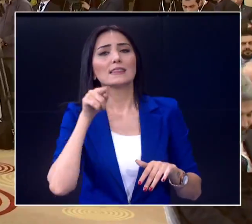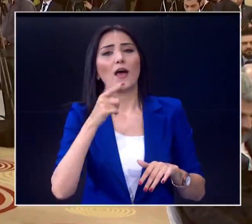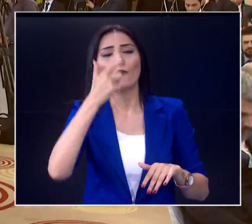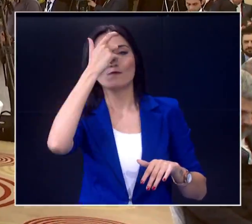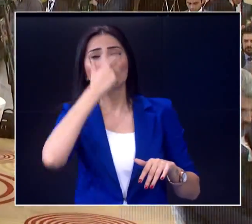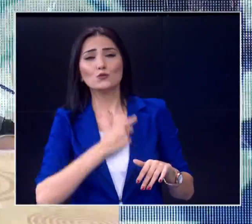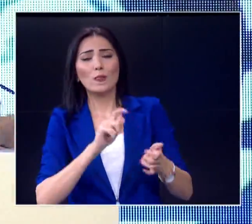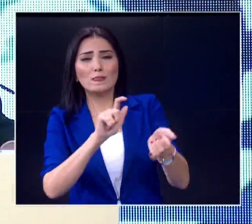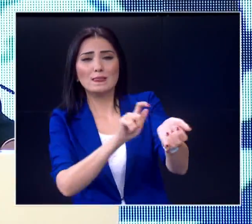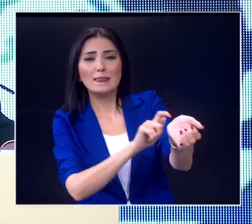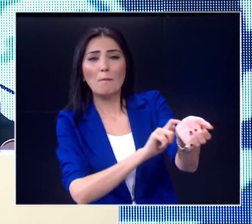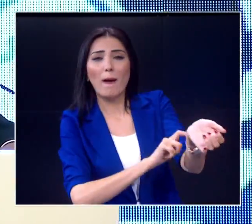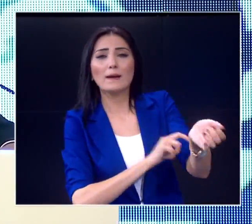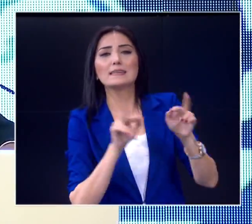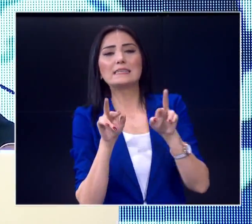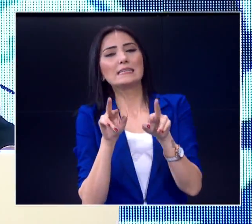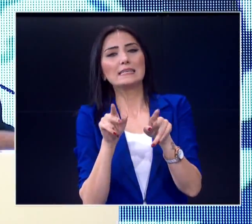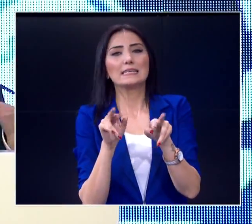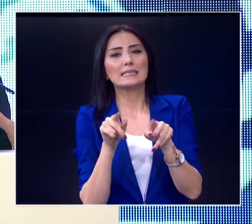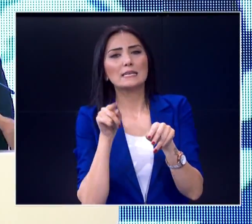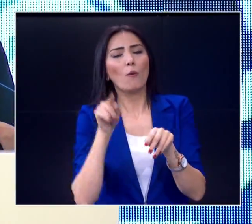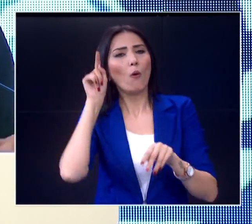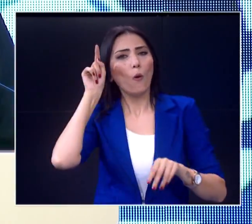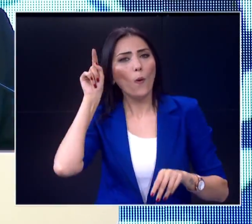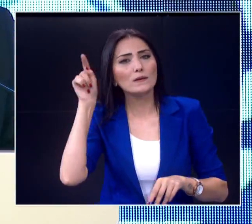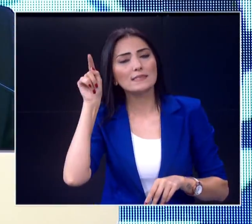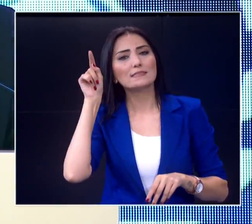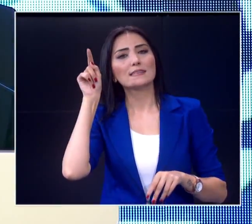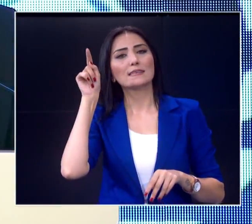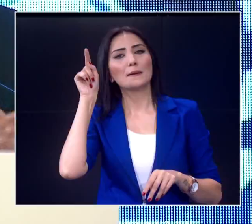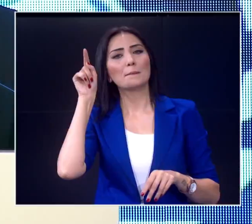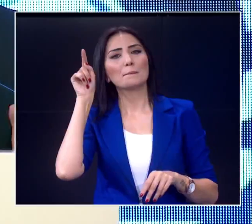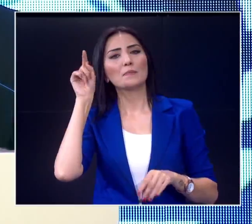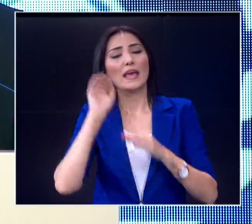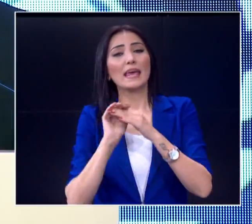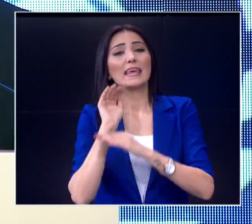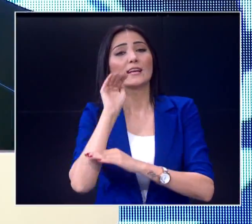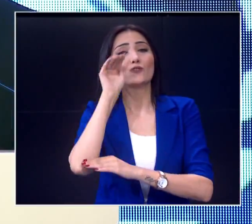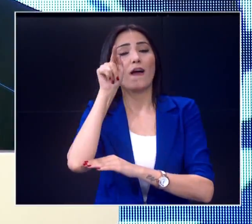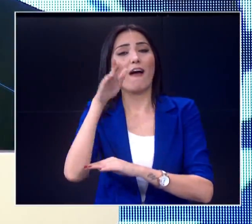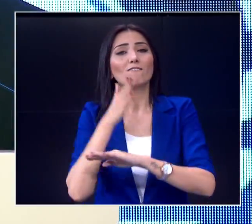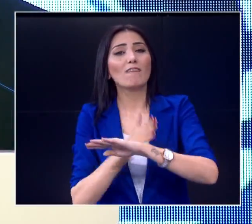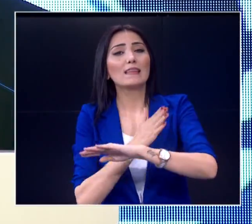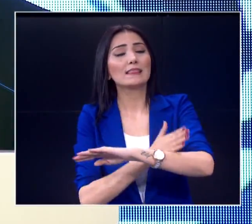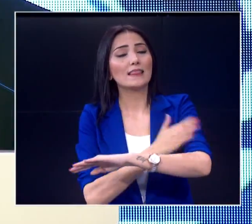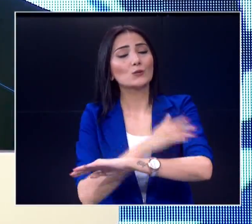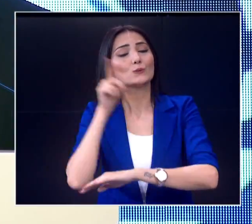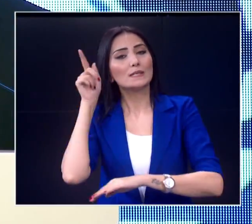vücudun kılcal damarları gibi oradaki yaşayan vatandaşlarımızın